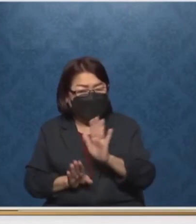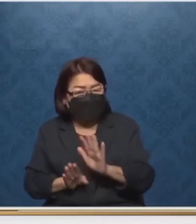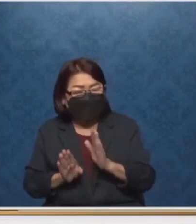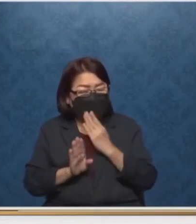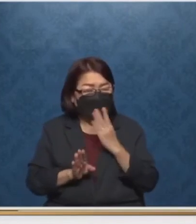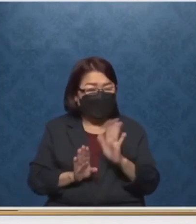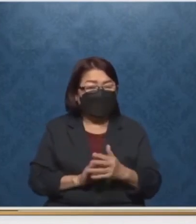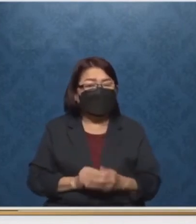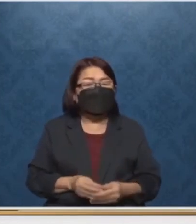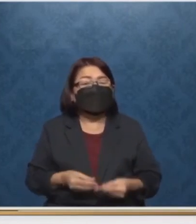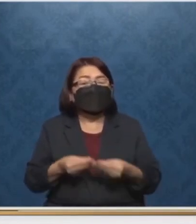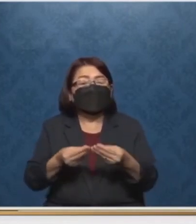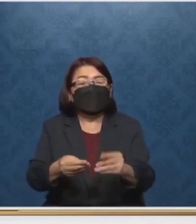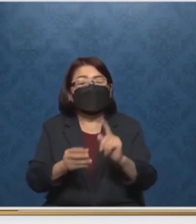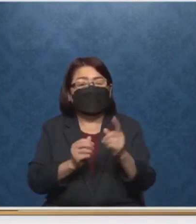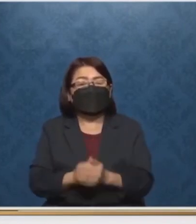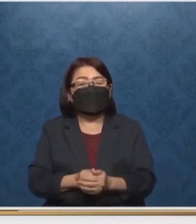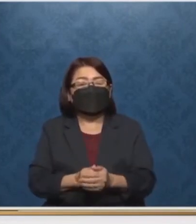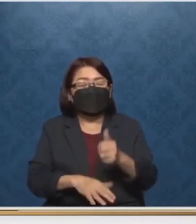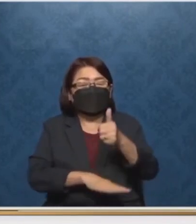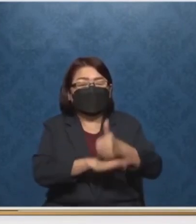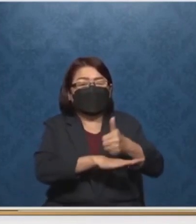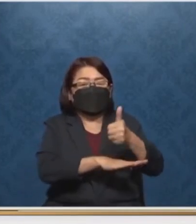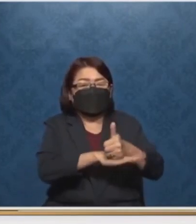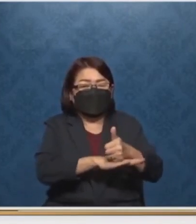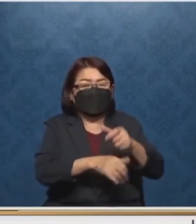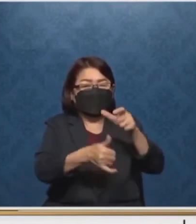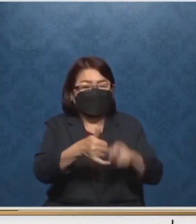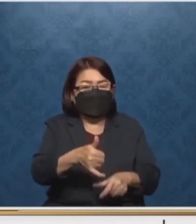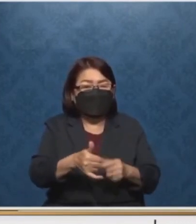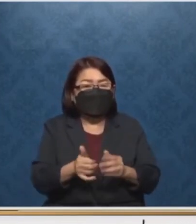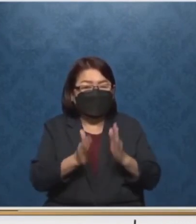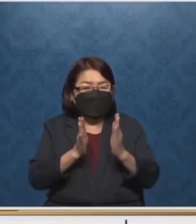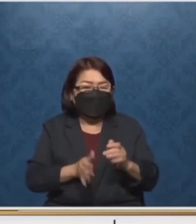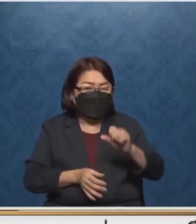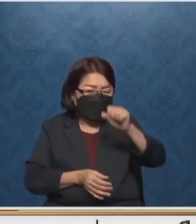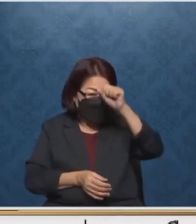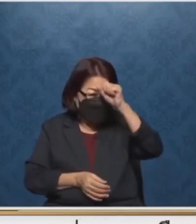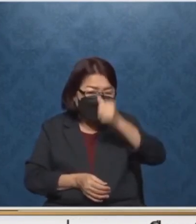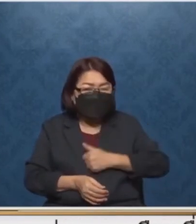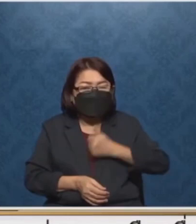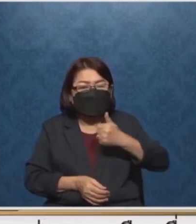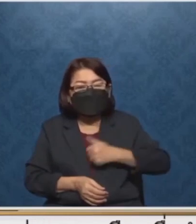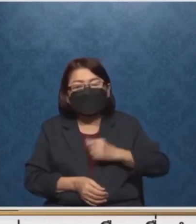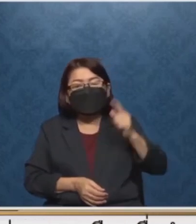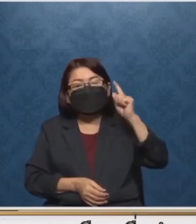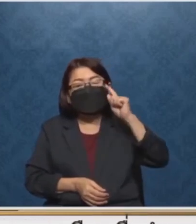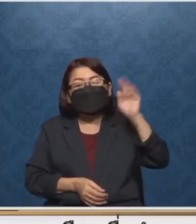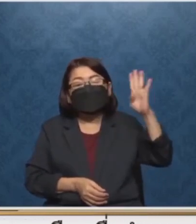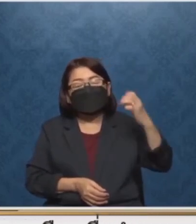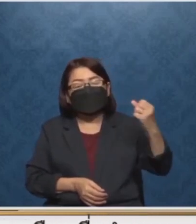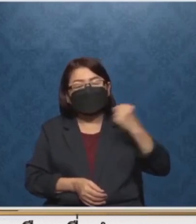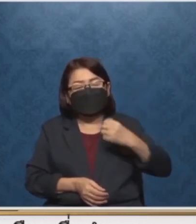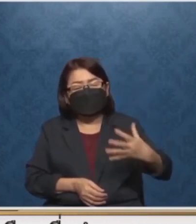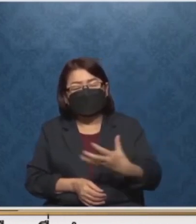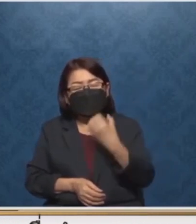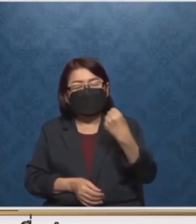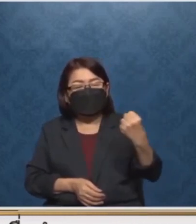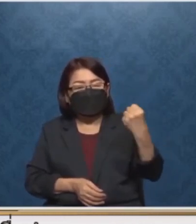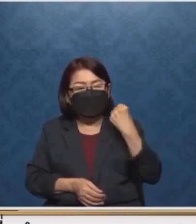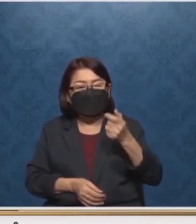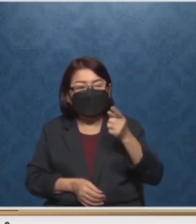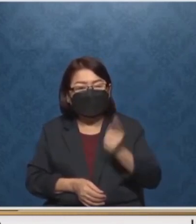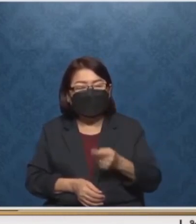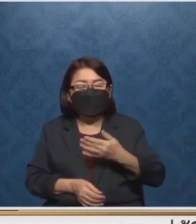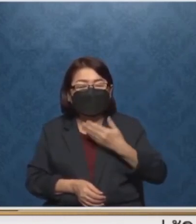อลมหายใจให้ผู้นำโง่โอหังและคลั่งอำนาจได้อยู่ในตำแหน่งต่อไป